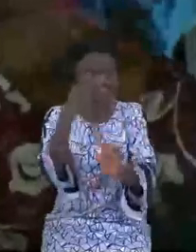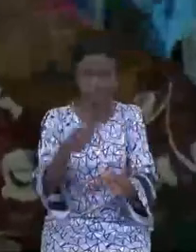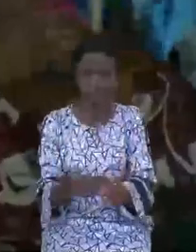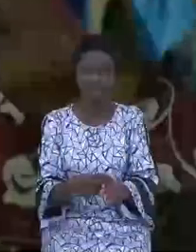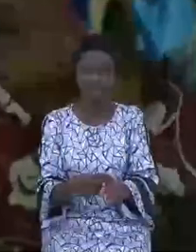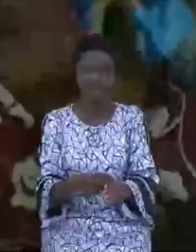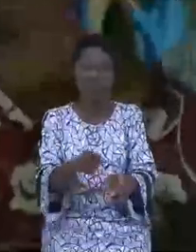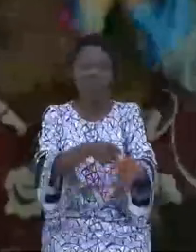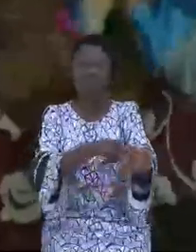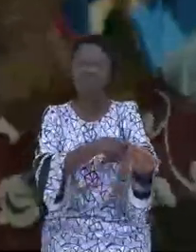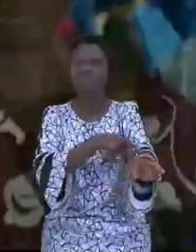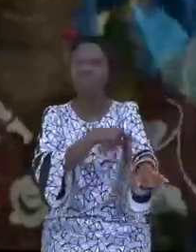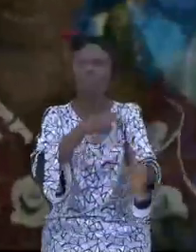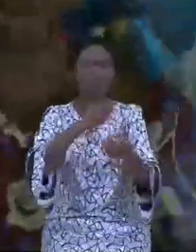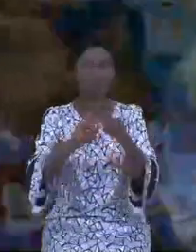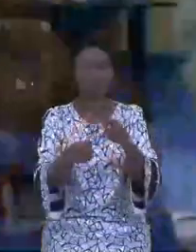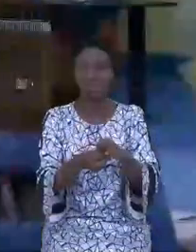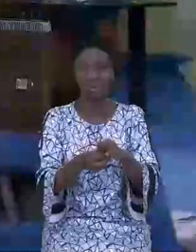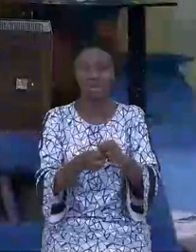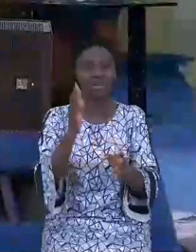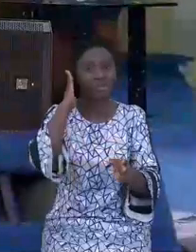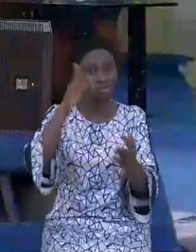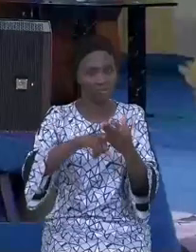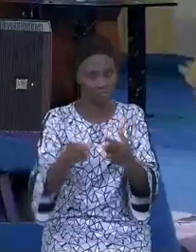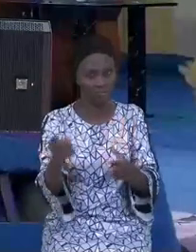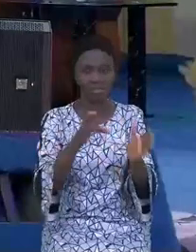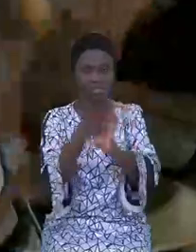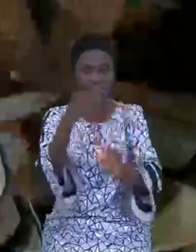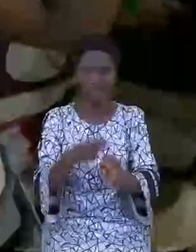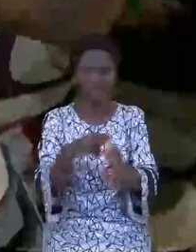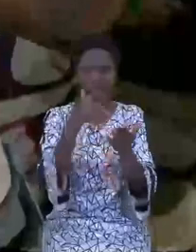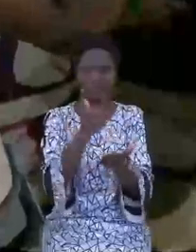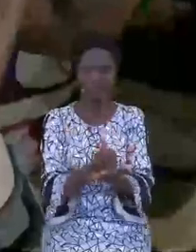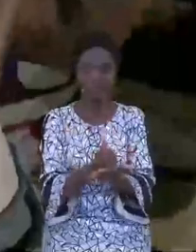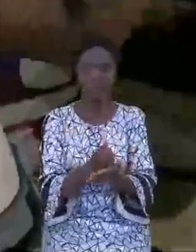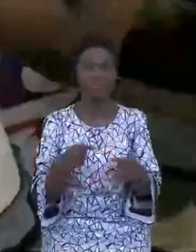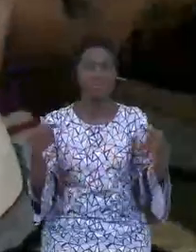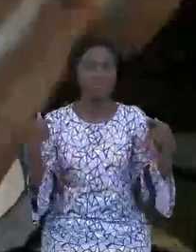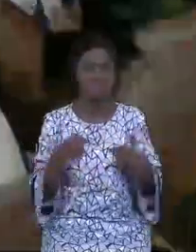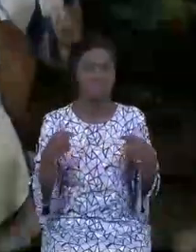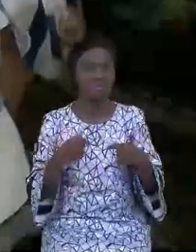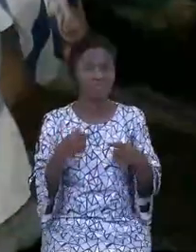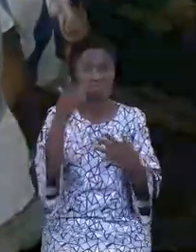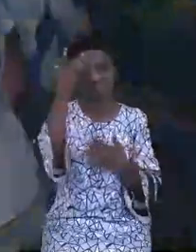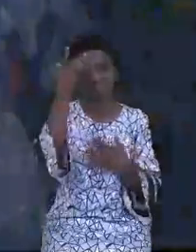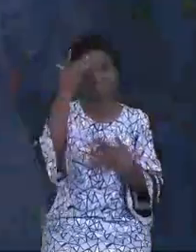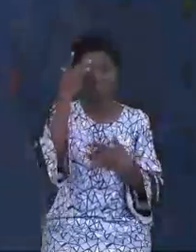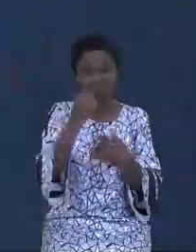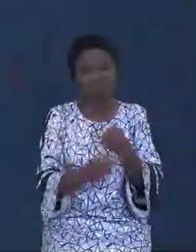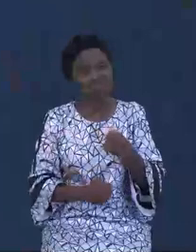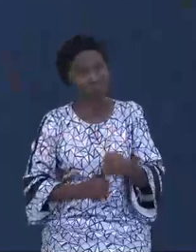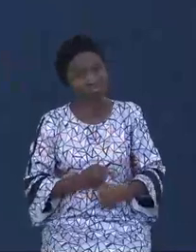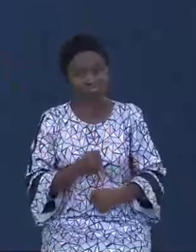Les problèmes de longue durée vont disparaître. Les douleurs, les maladies, la